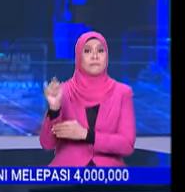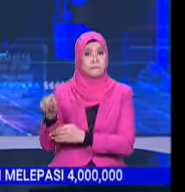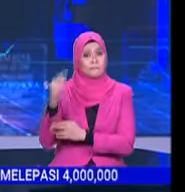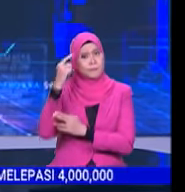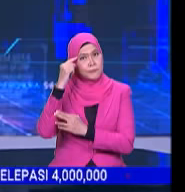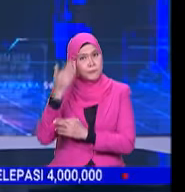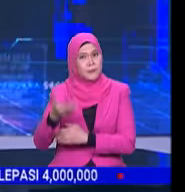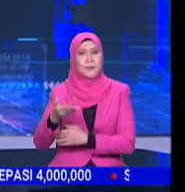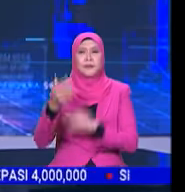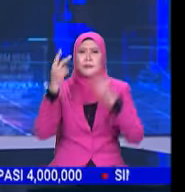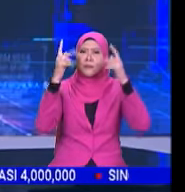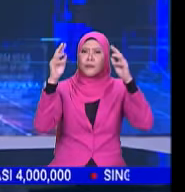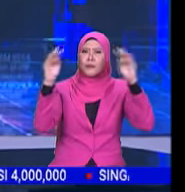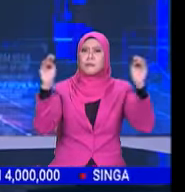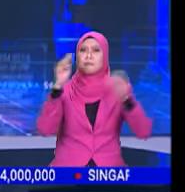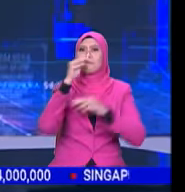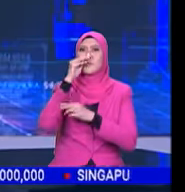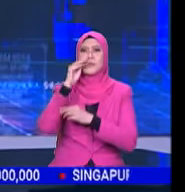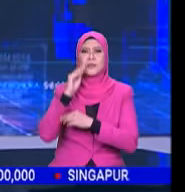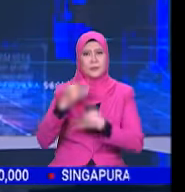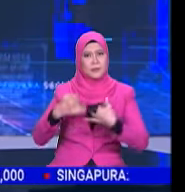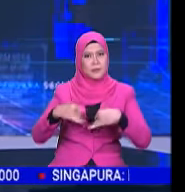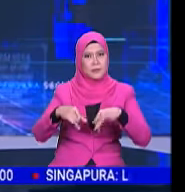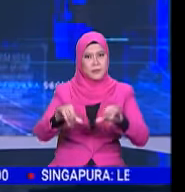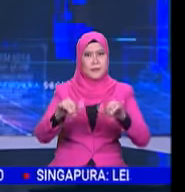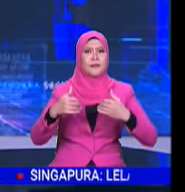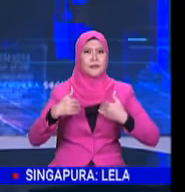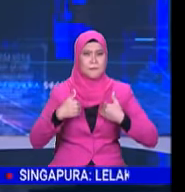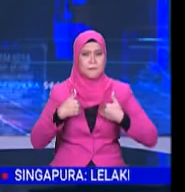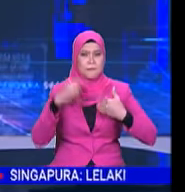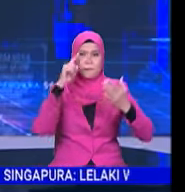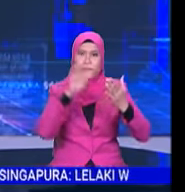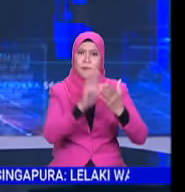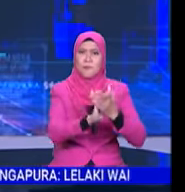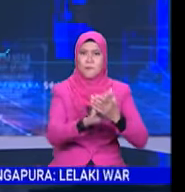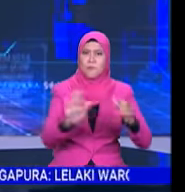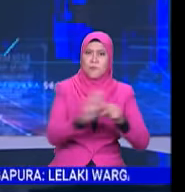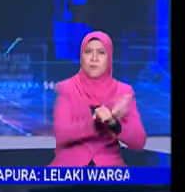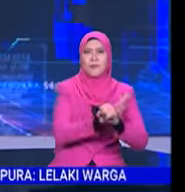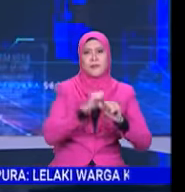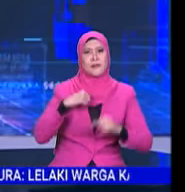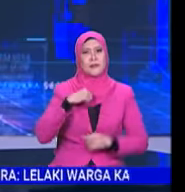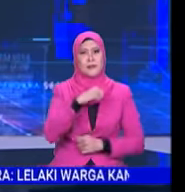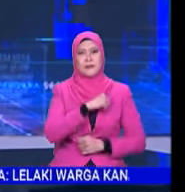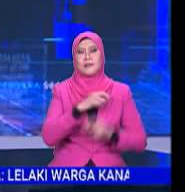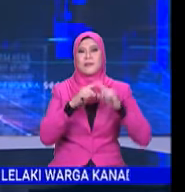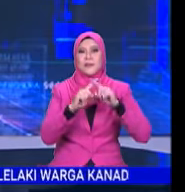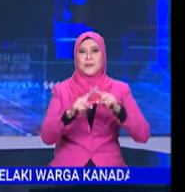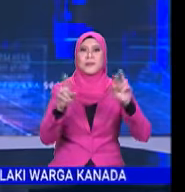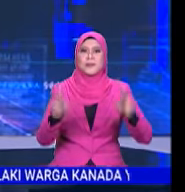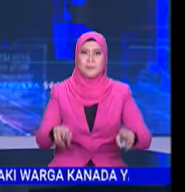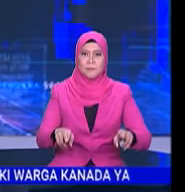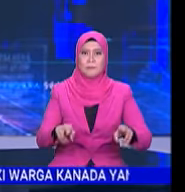berpendapat Perdana Menteri Tan Sri Muhyiddin Yassin masih mempunyai kepercayaan majoriti ahli Dewan Rakyat.